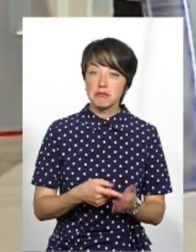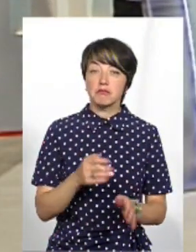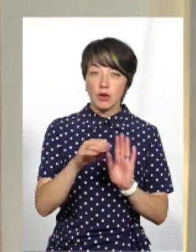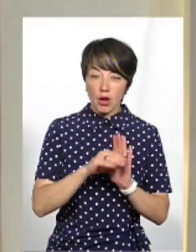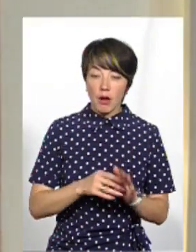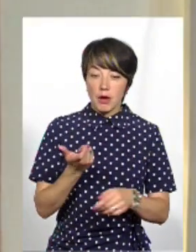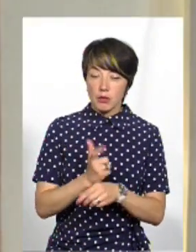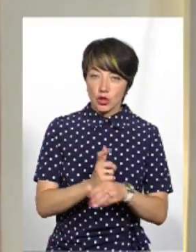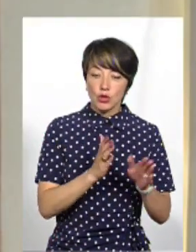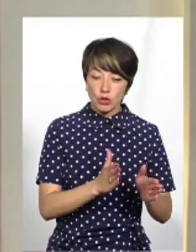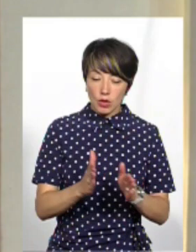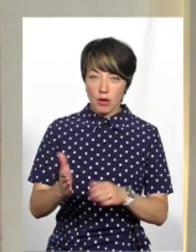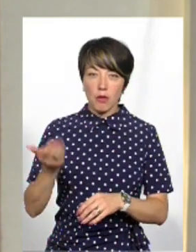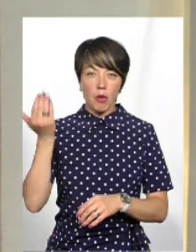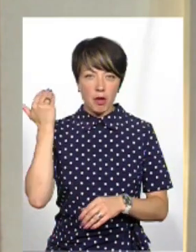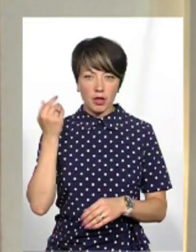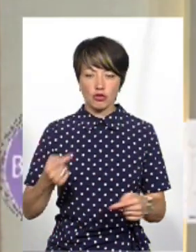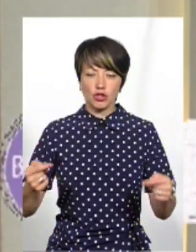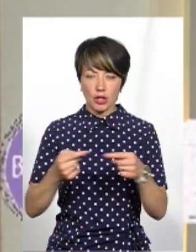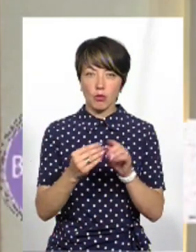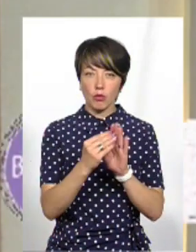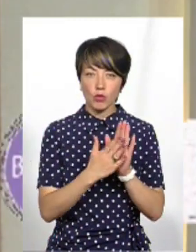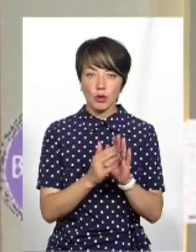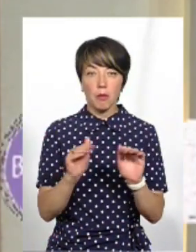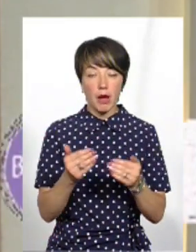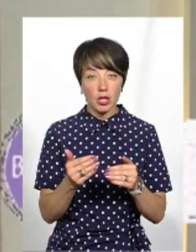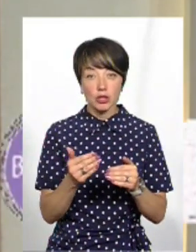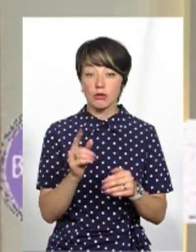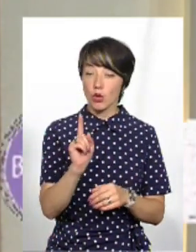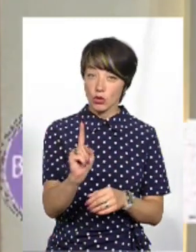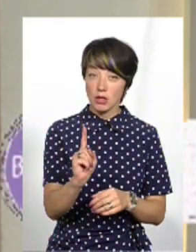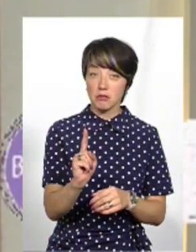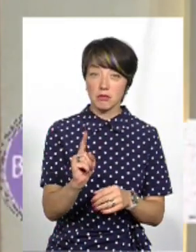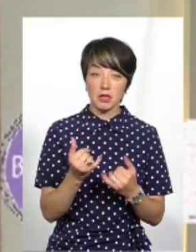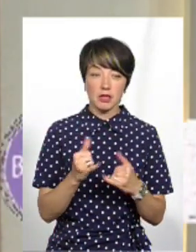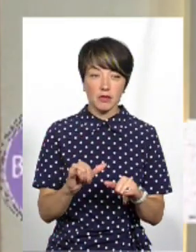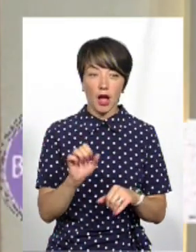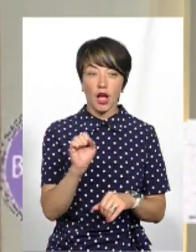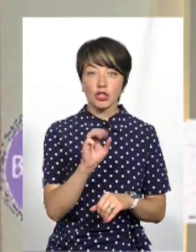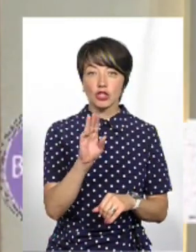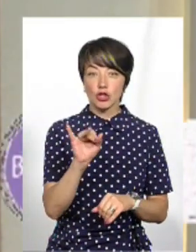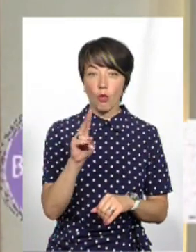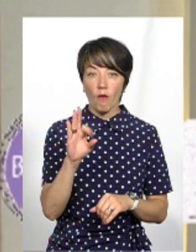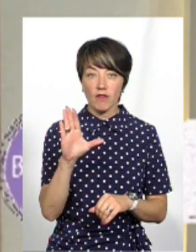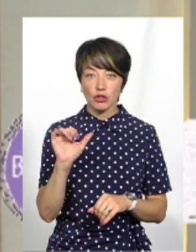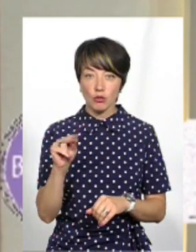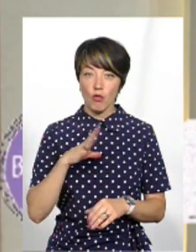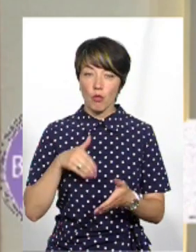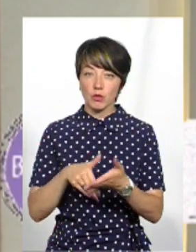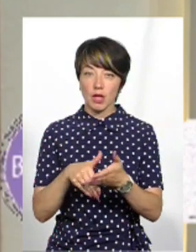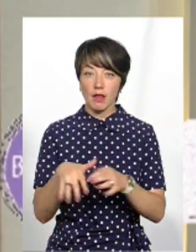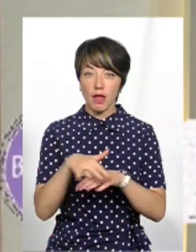структурована, тому що попередня теж є такі більш чіткі пункти, але їх трохи менше. Хоча дивно, тому що Андрій Шинькович був перед цим помічником народного